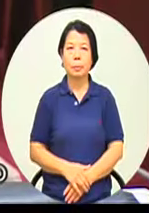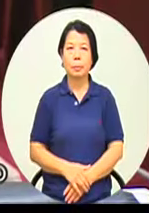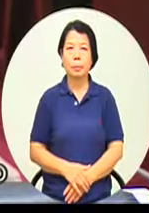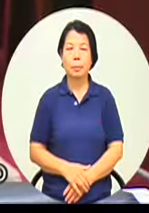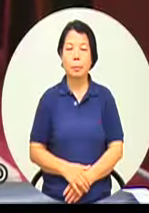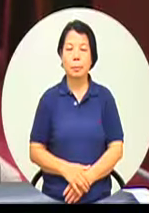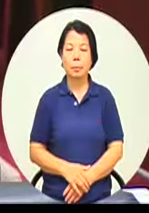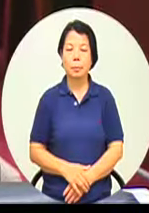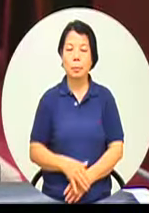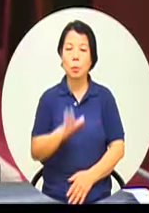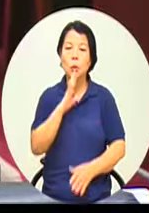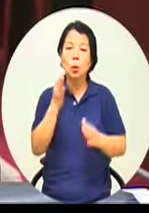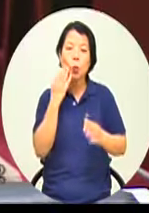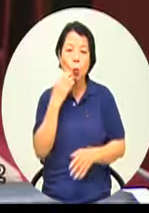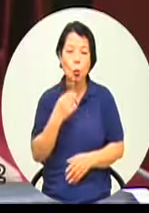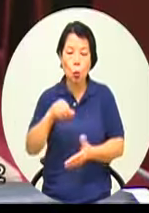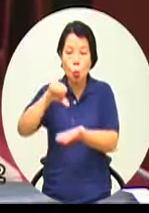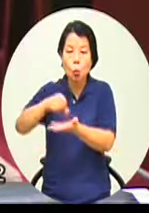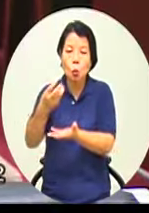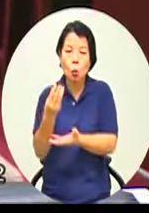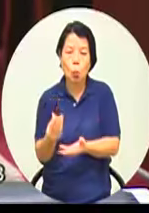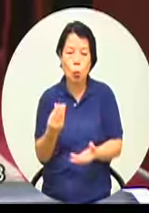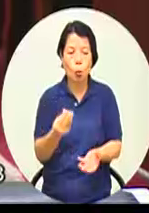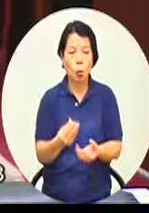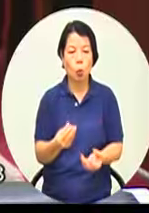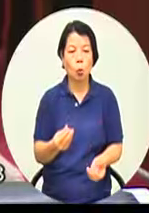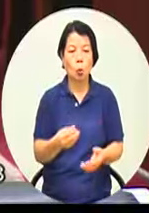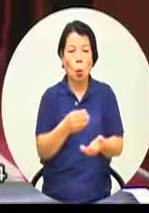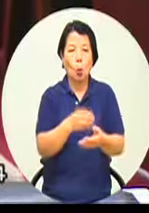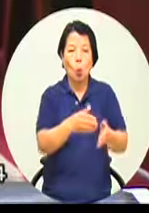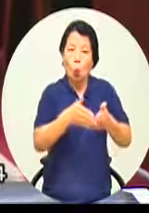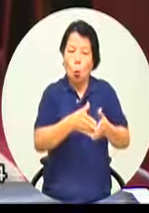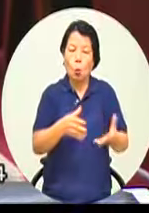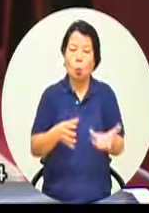所以当供需失衡的时候啊，当然就有人会有